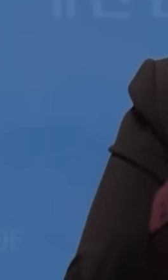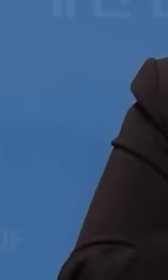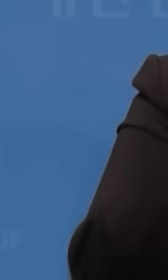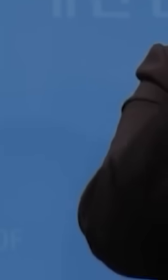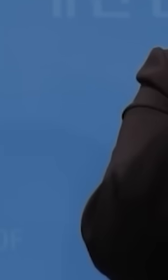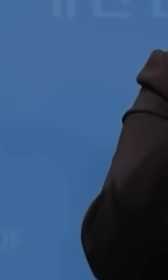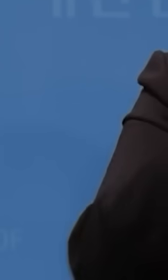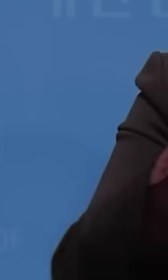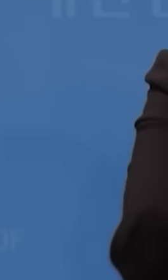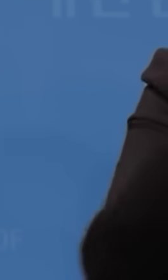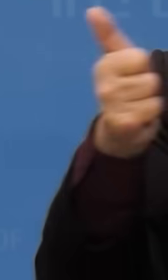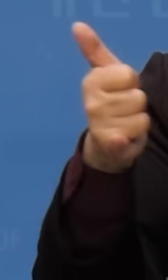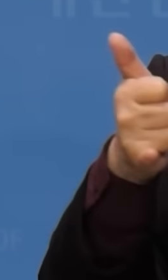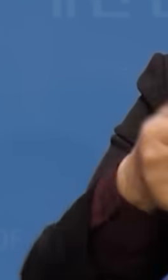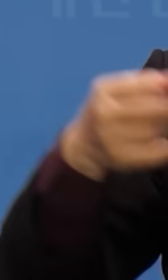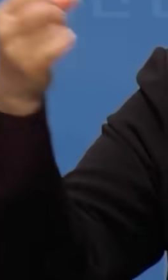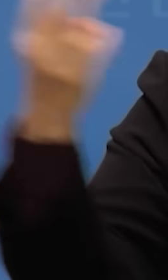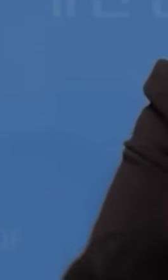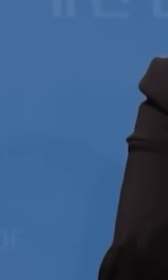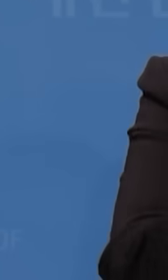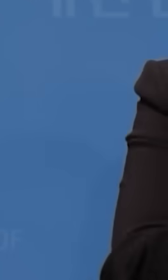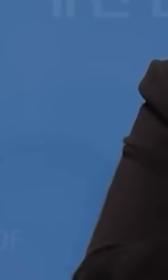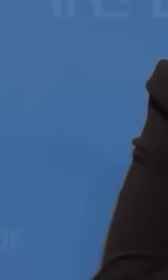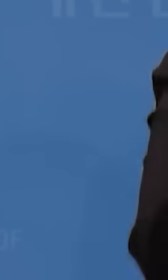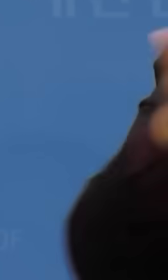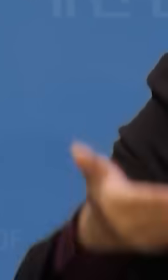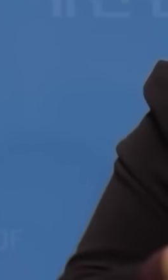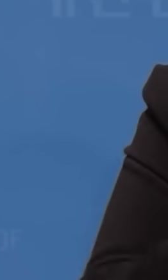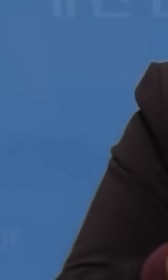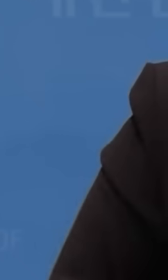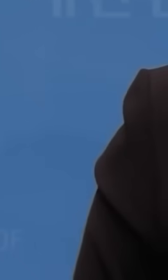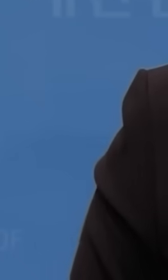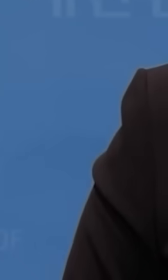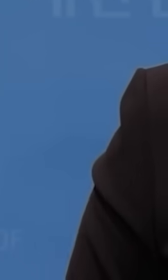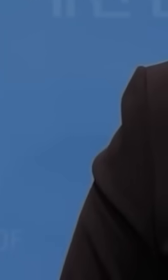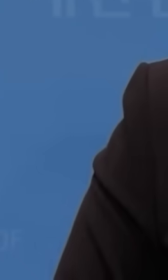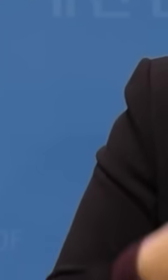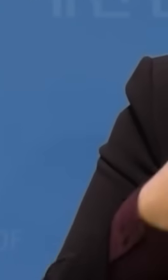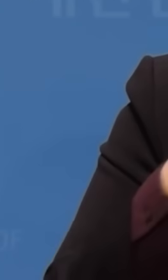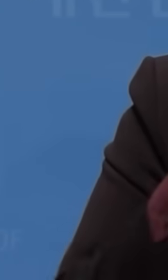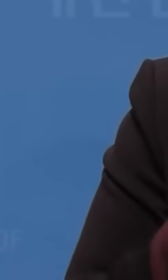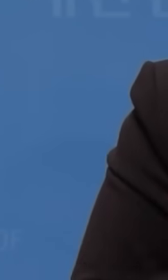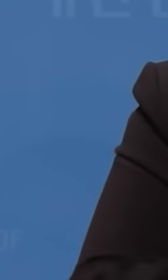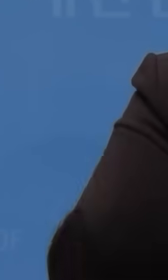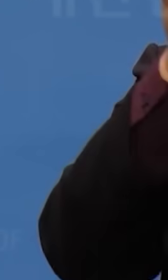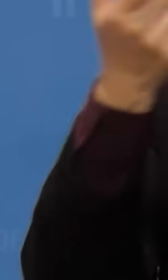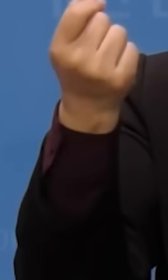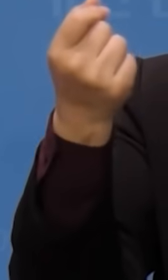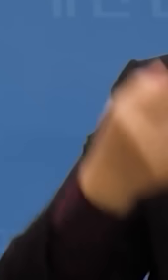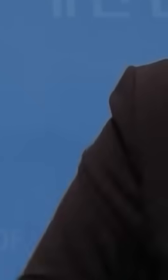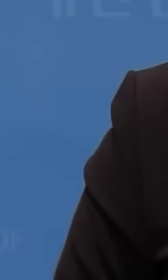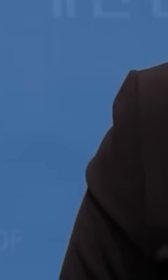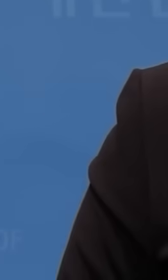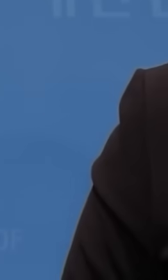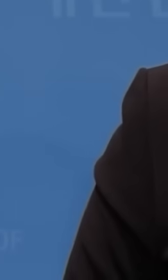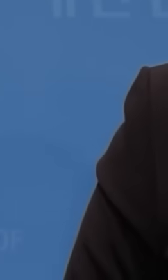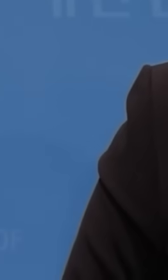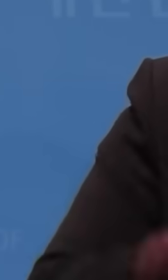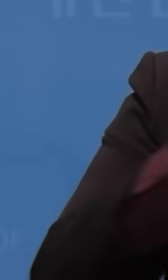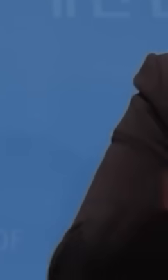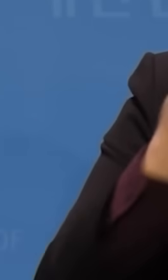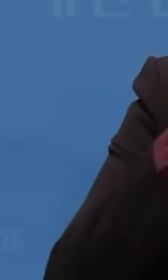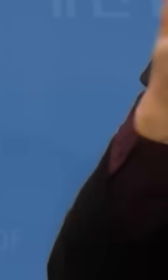존경하는 국민 그리고 당원 여러분, 저는 희망합니다.